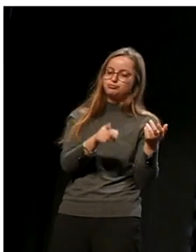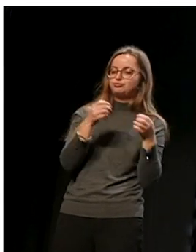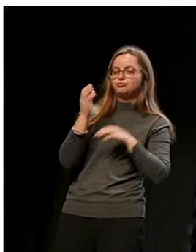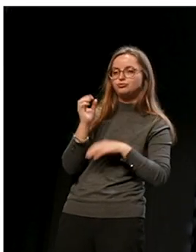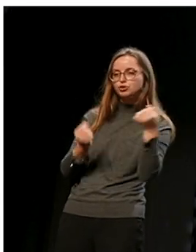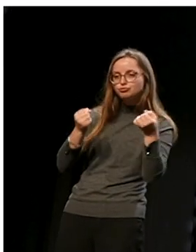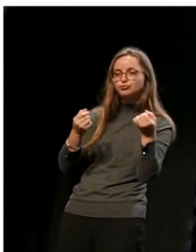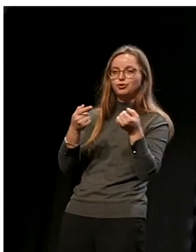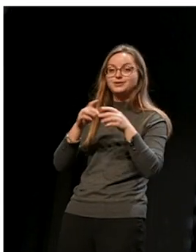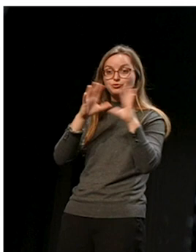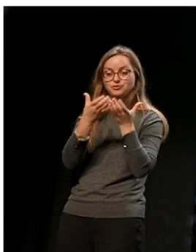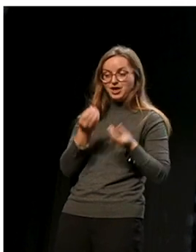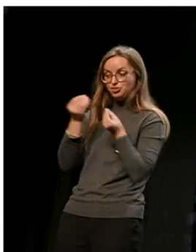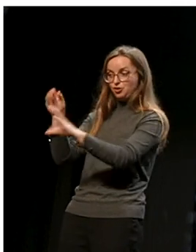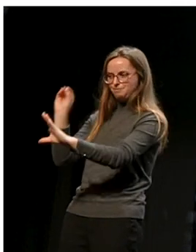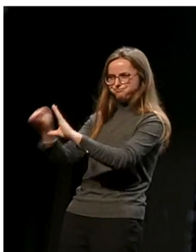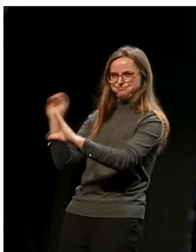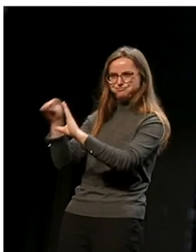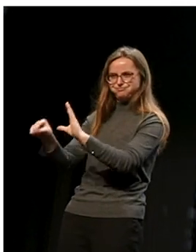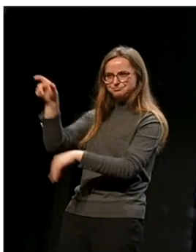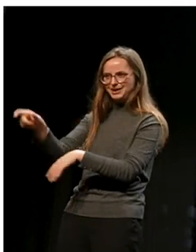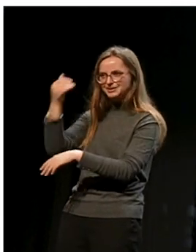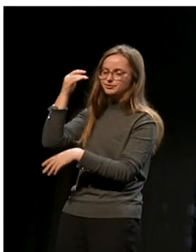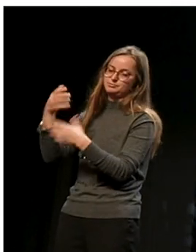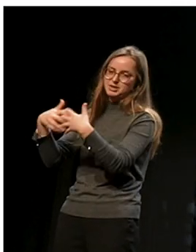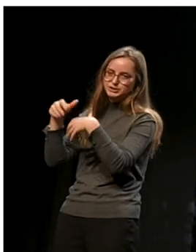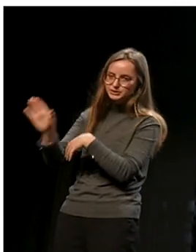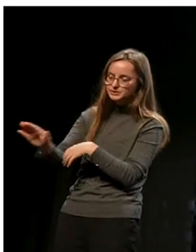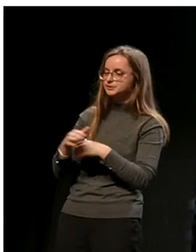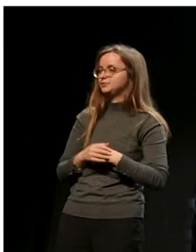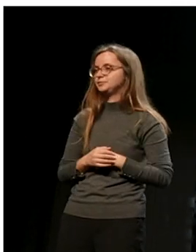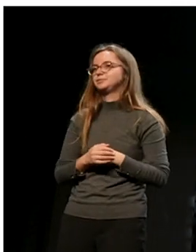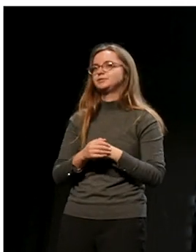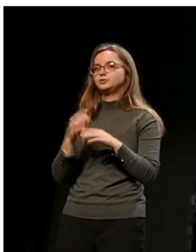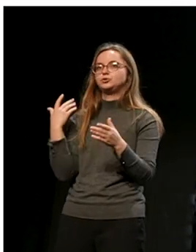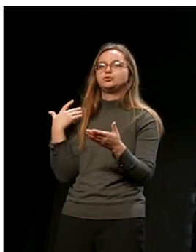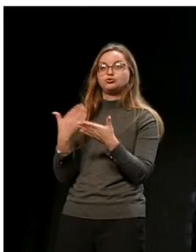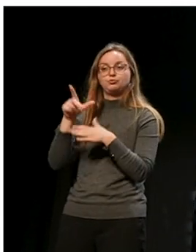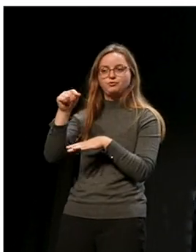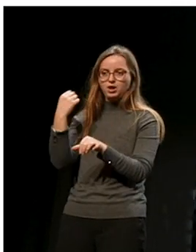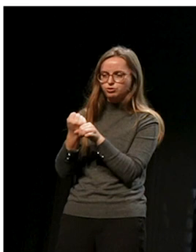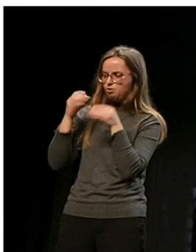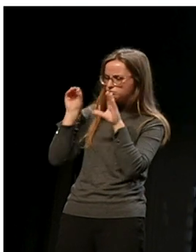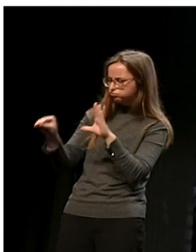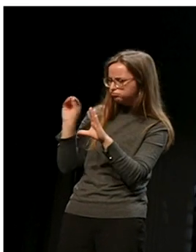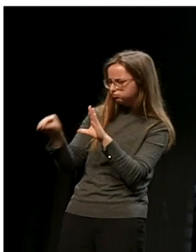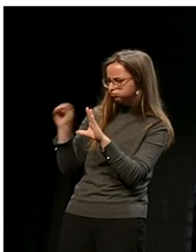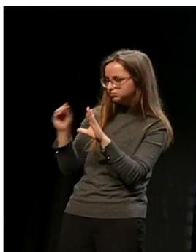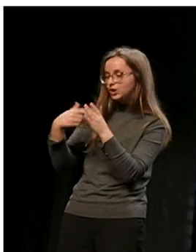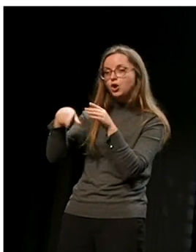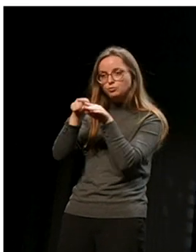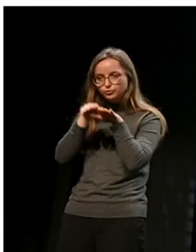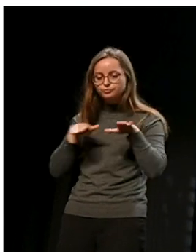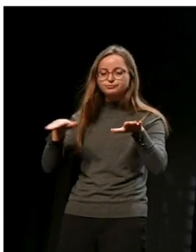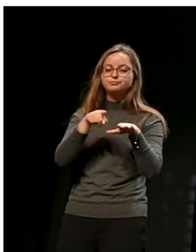ça, nous-mêmes, donc les milliards de gens qui ont fait des CAPTCHA, et deux fois, on lui a appris. Et en même temps, on a payé des gens, c'est-à-dire qu'il y a